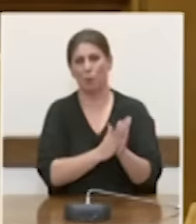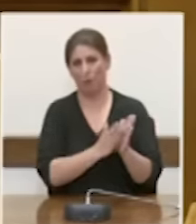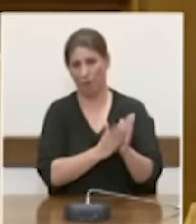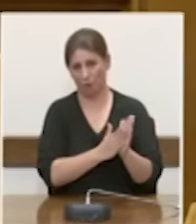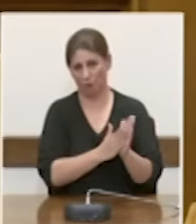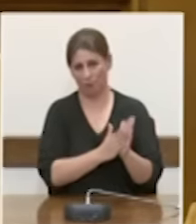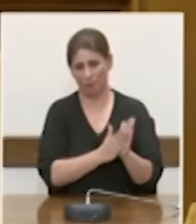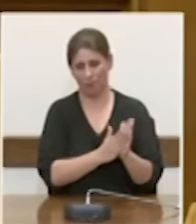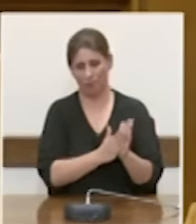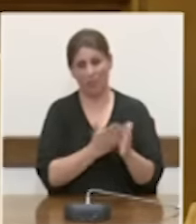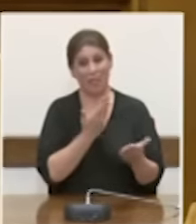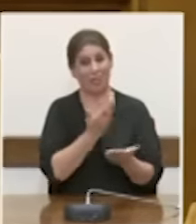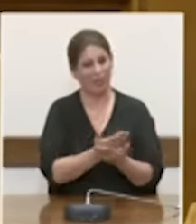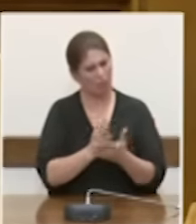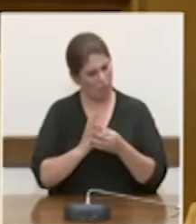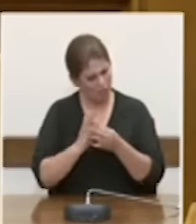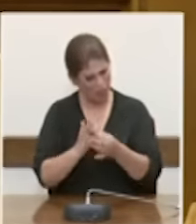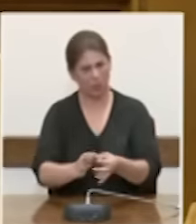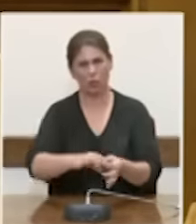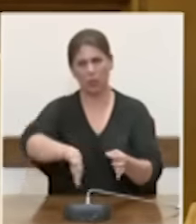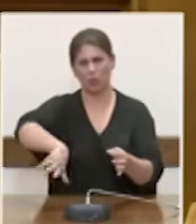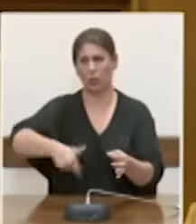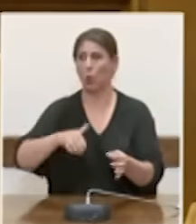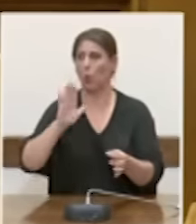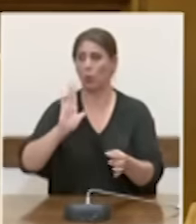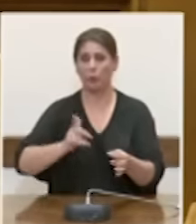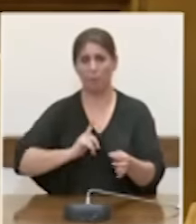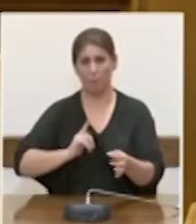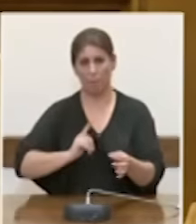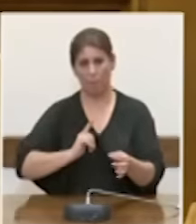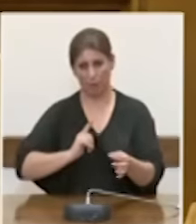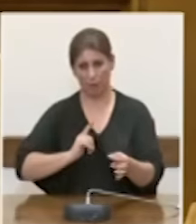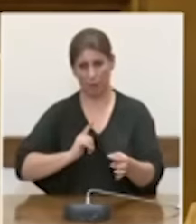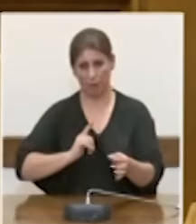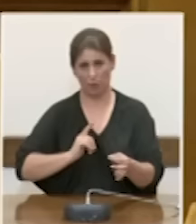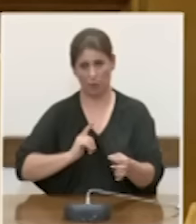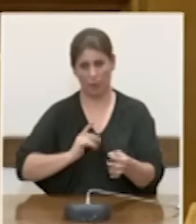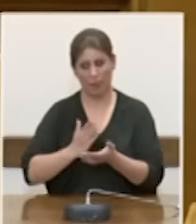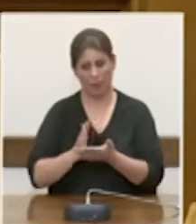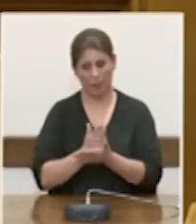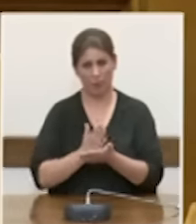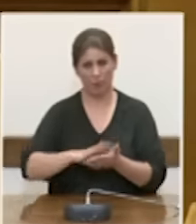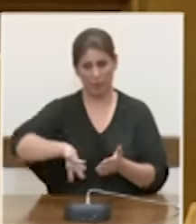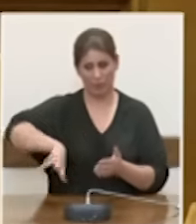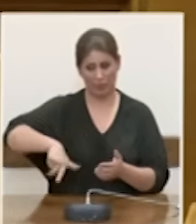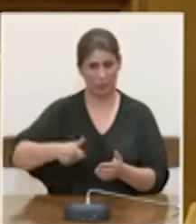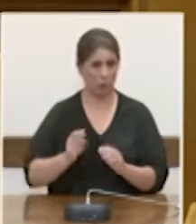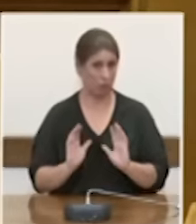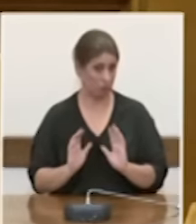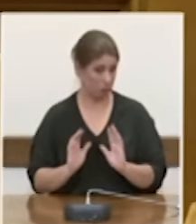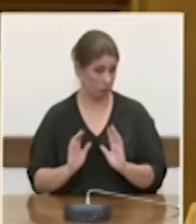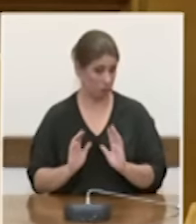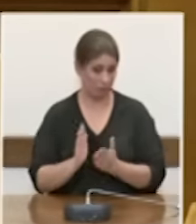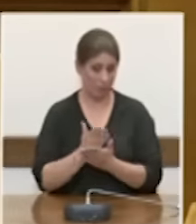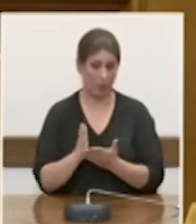να συνεχίσει τη ληστεία, ούτε περιμένεις αφελώς να μοιραστεί μαζί σου τα κλοπημαία. Έτσι δεν είναι? Του